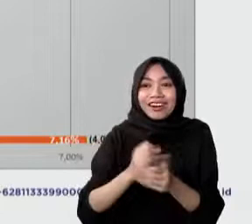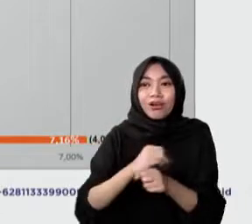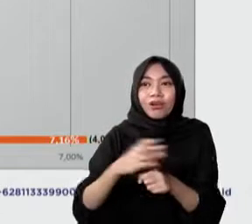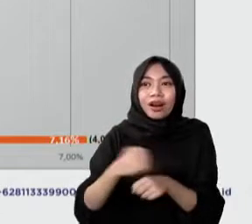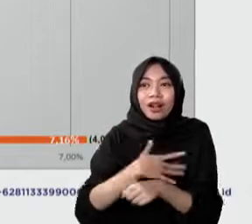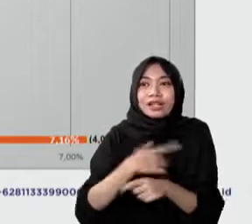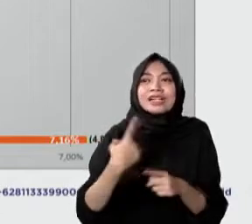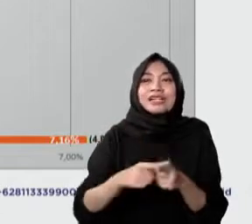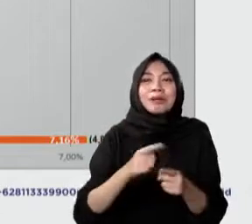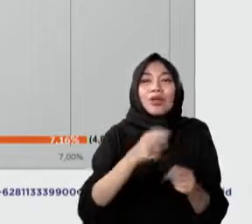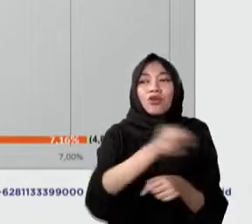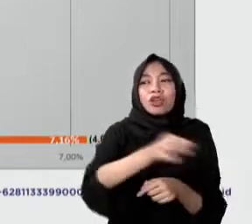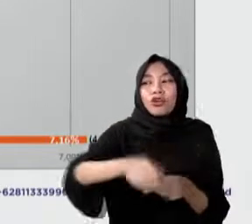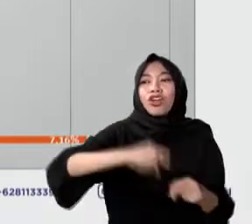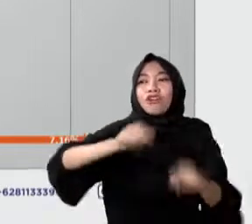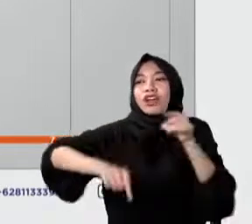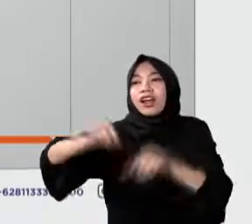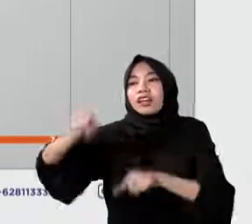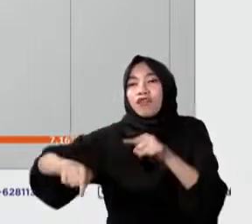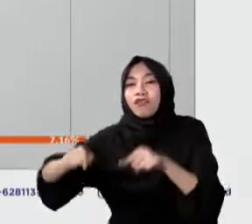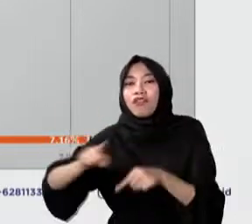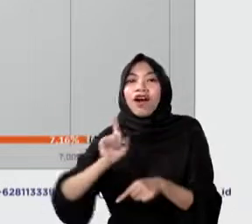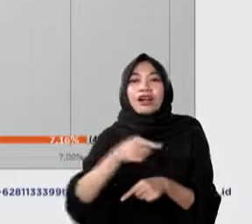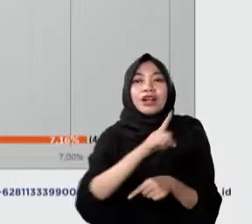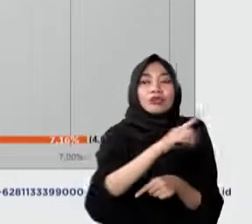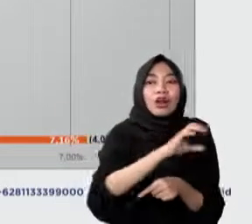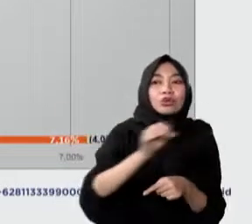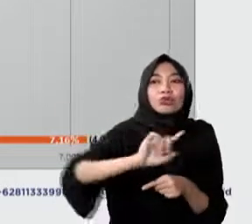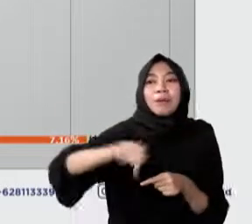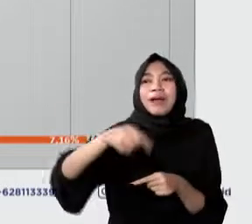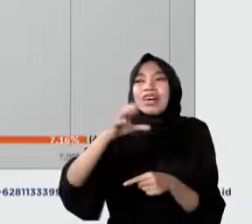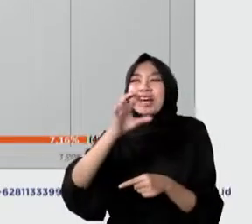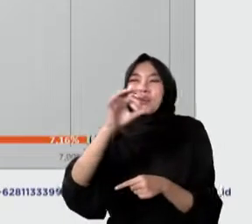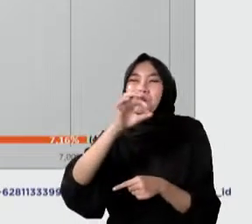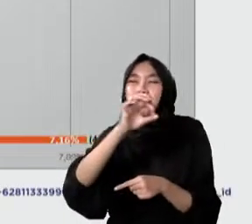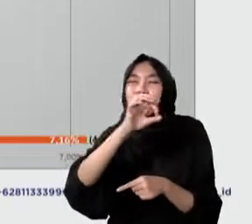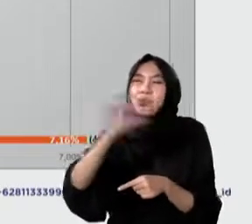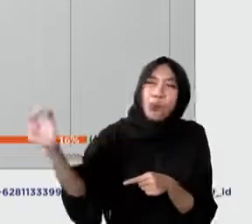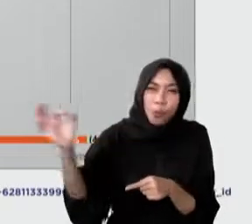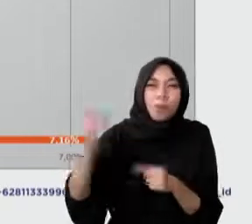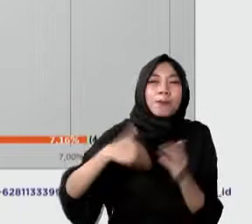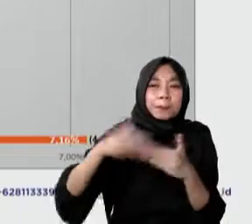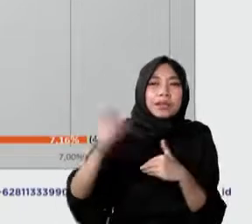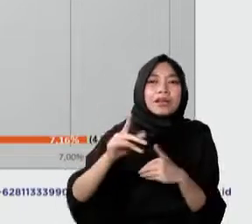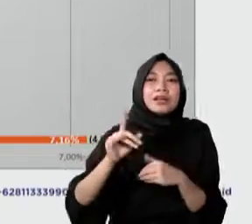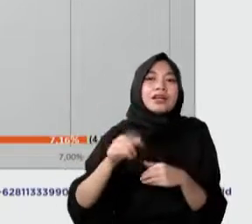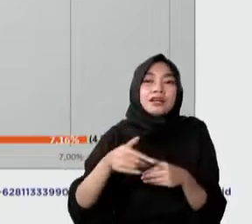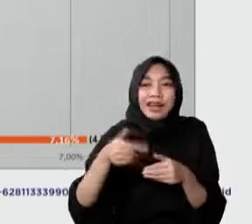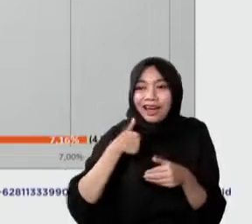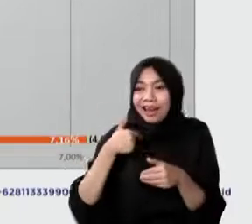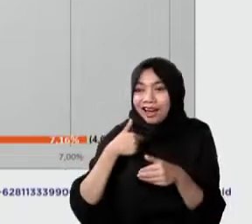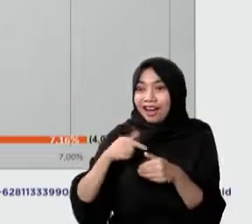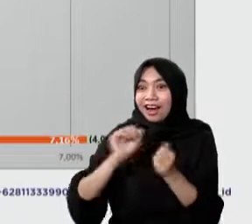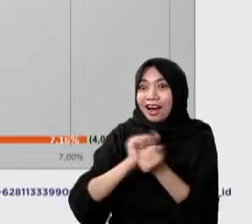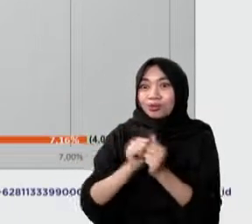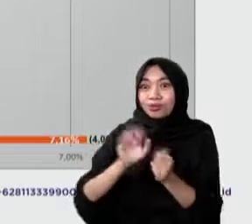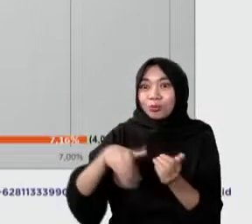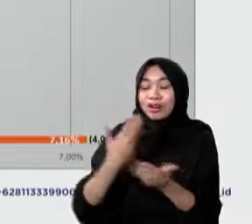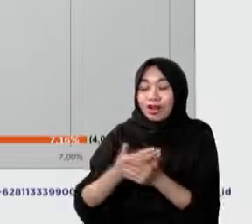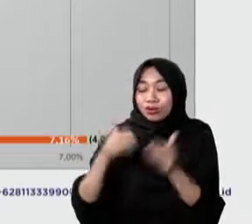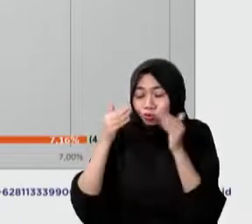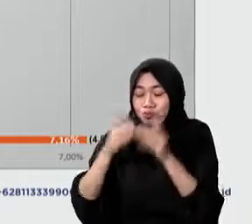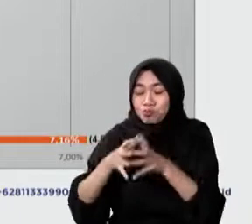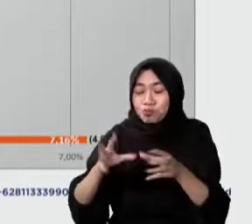sangat variatif, di atas 100 sampai dengan ribuan jumlahnya. Dan ini yang harus kita fokuskan agar tidak